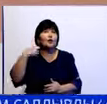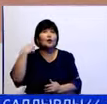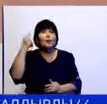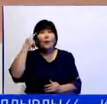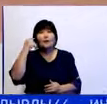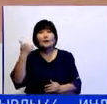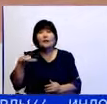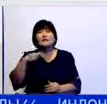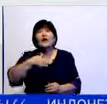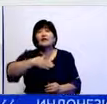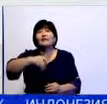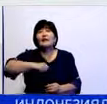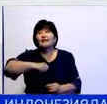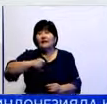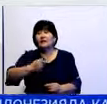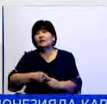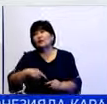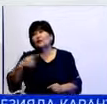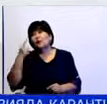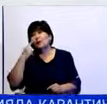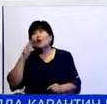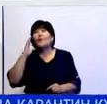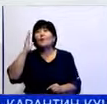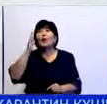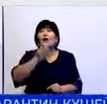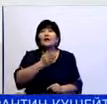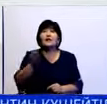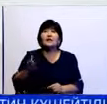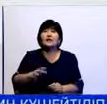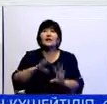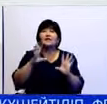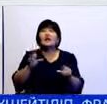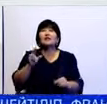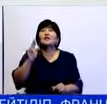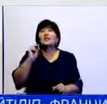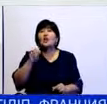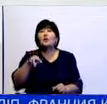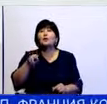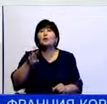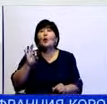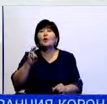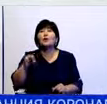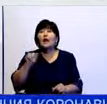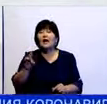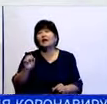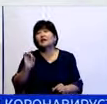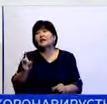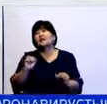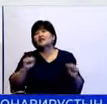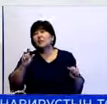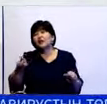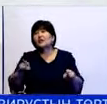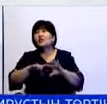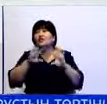осы теннистанда ойлаймыз, болашақта жақсы чемпиондар, спортсмендер, сонымен